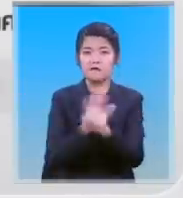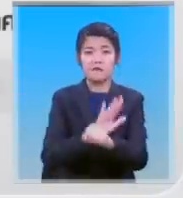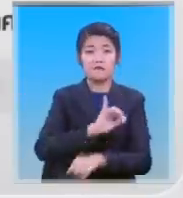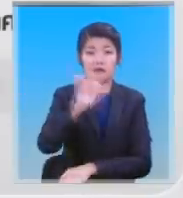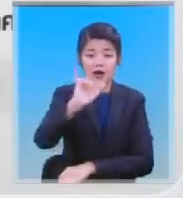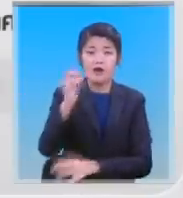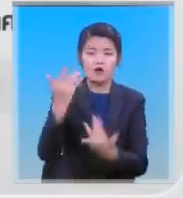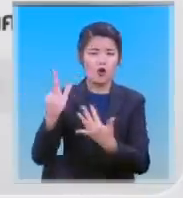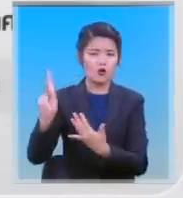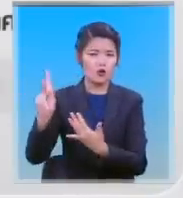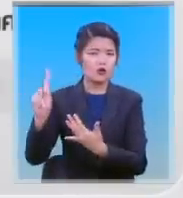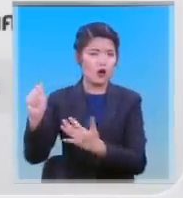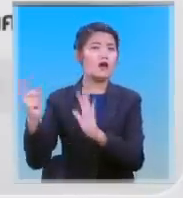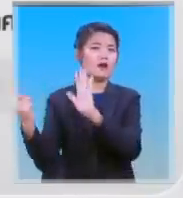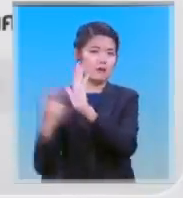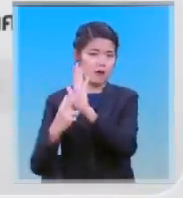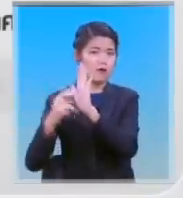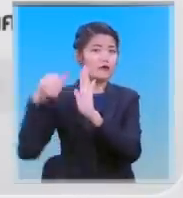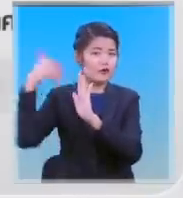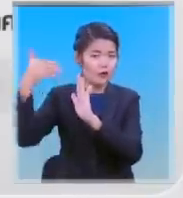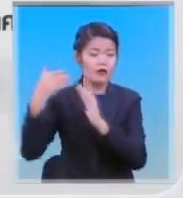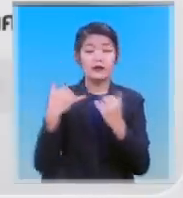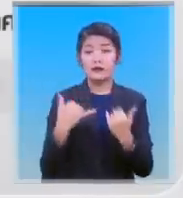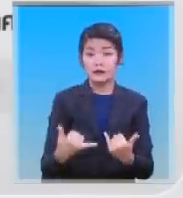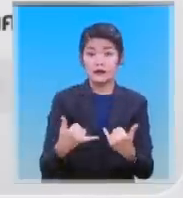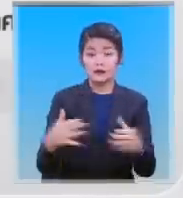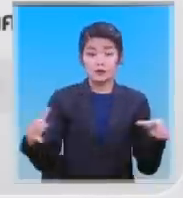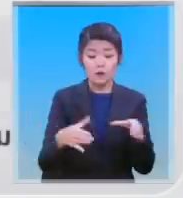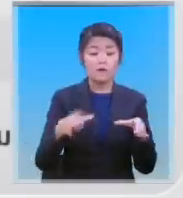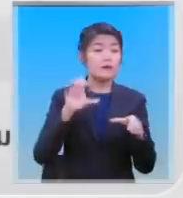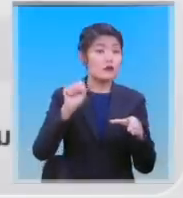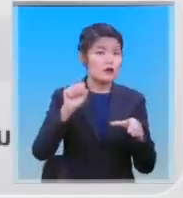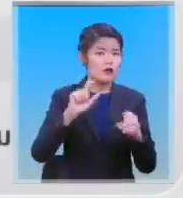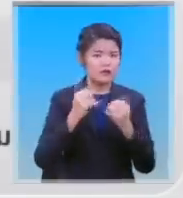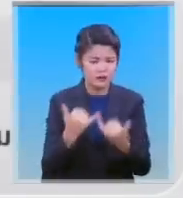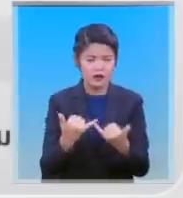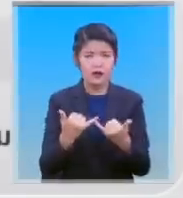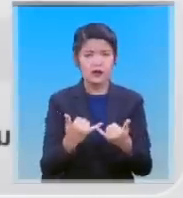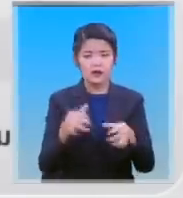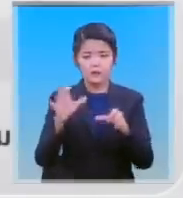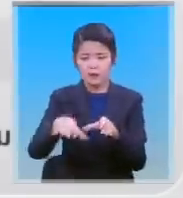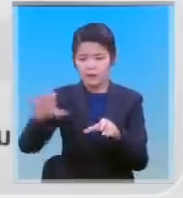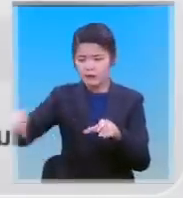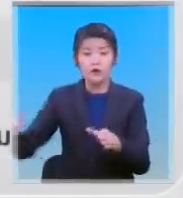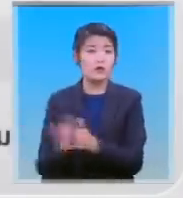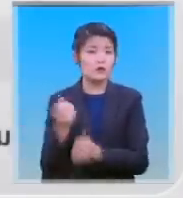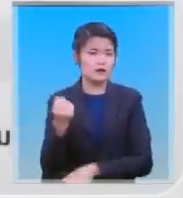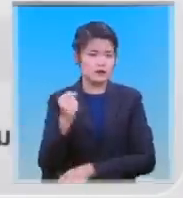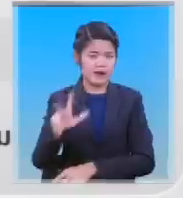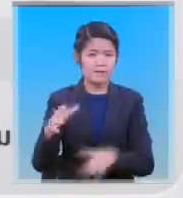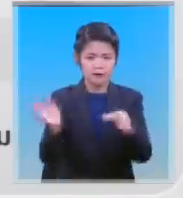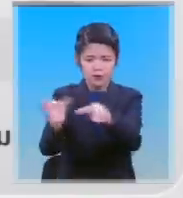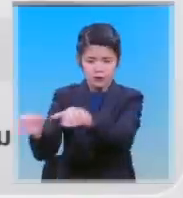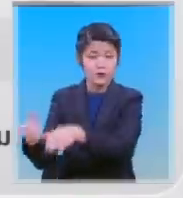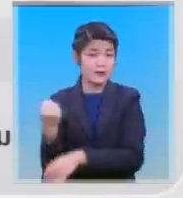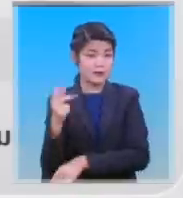ากกต.จะรับรอง จะรับรองนะคะที่นี้ว่าพรรคการเมืองยังคงมีอีก13พรรคการเมืองเนี่ยนะคะที่ได้บัญชีราย